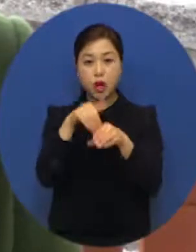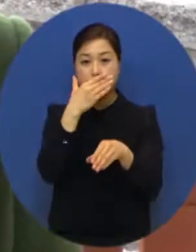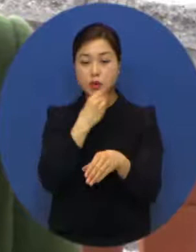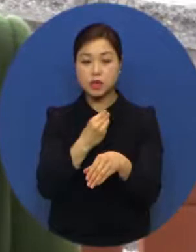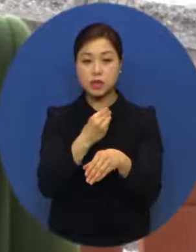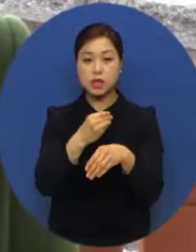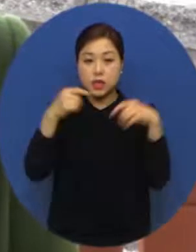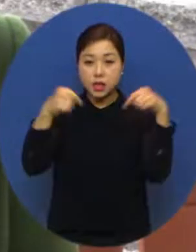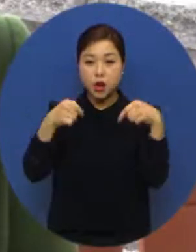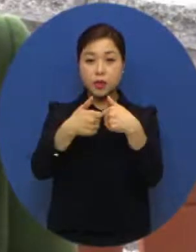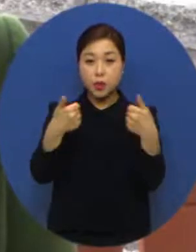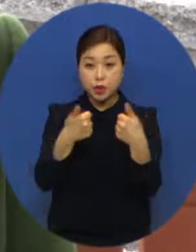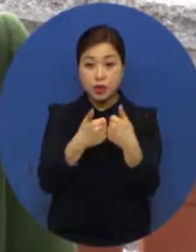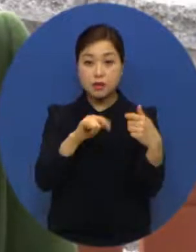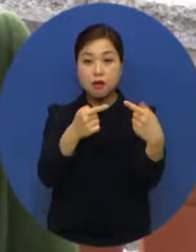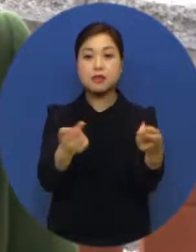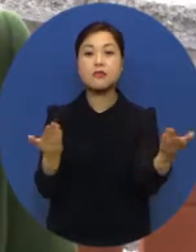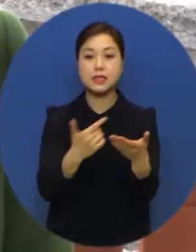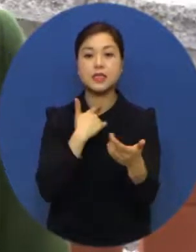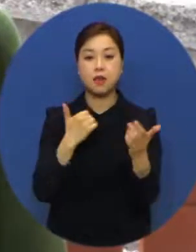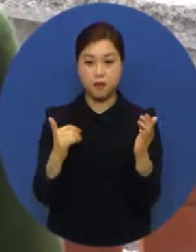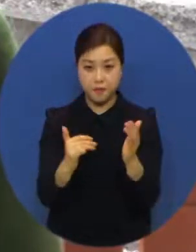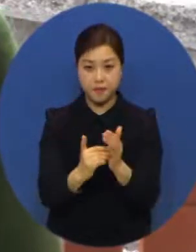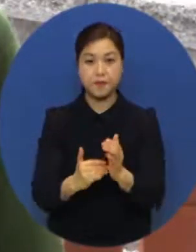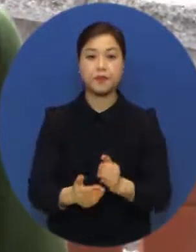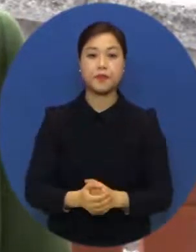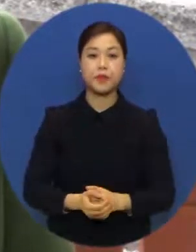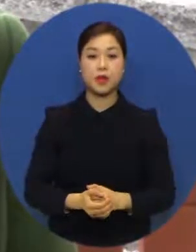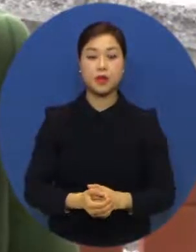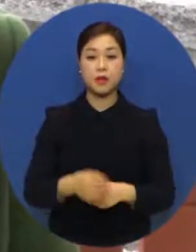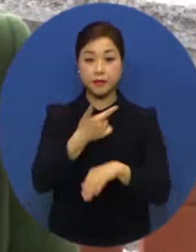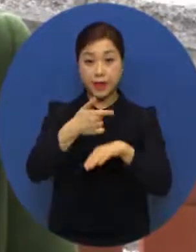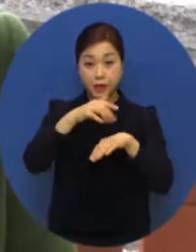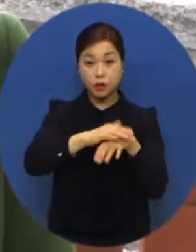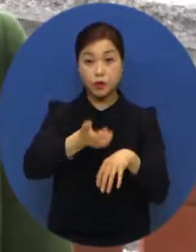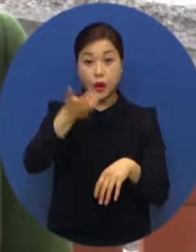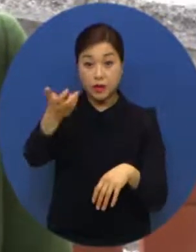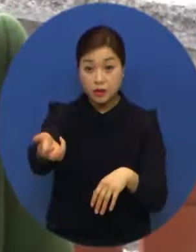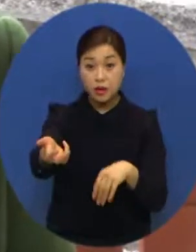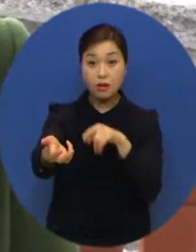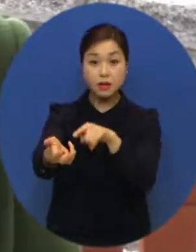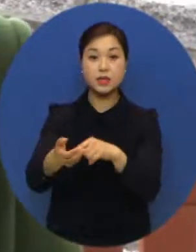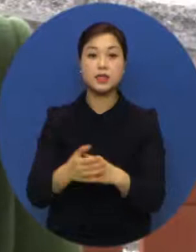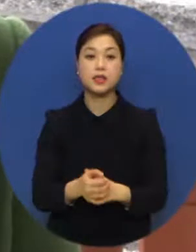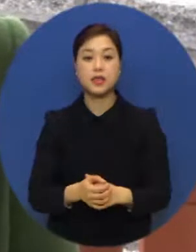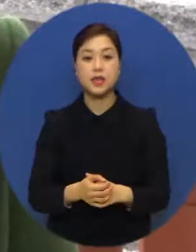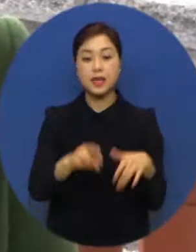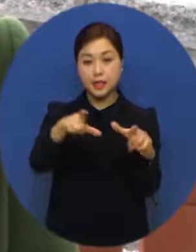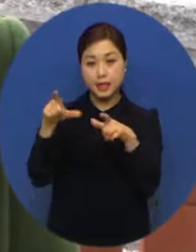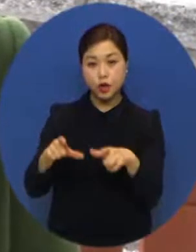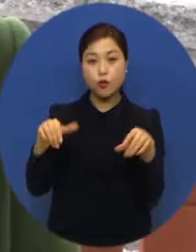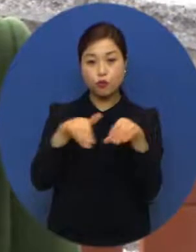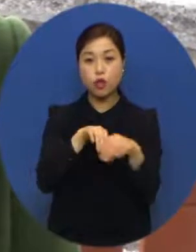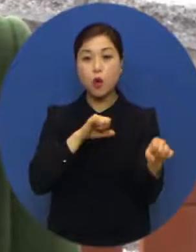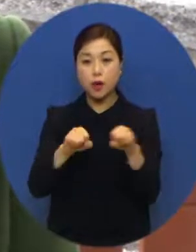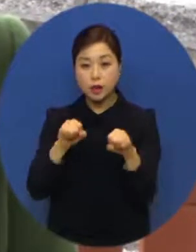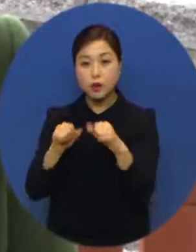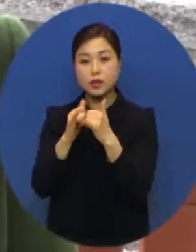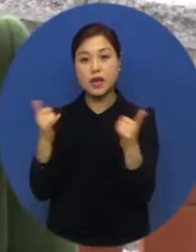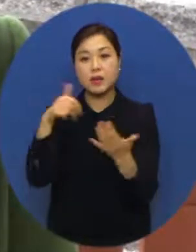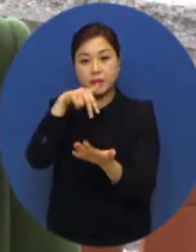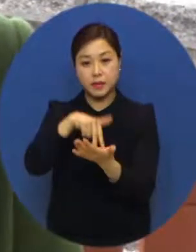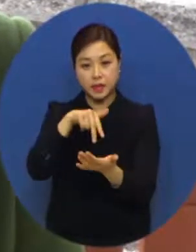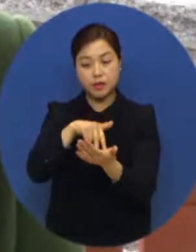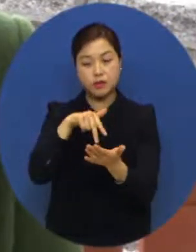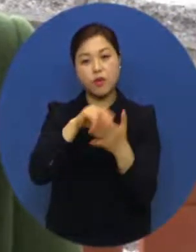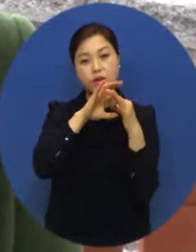한국문화복지협의회라는 곳에서 또 일을 하게 됐고요. 네. 그리고 대전으로 이사 와서는 본격적으로 지역문화 활동가로서 네.